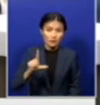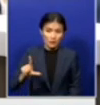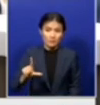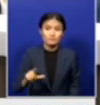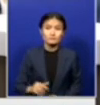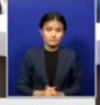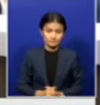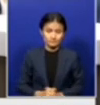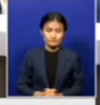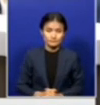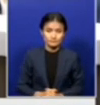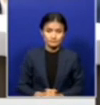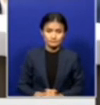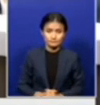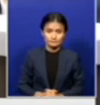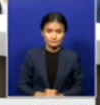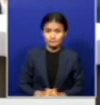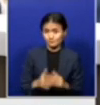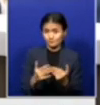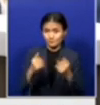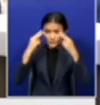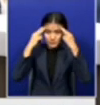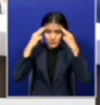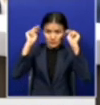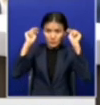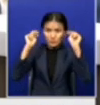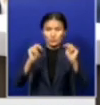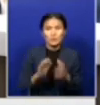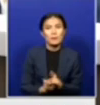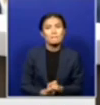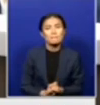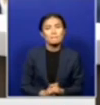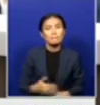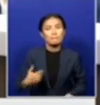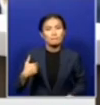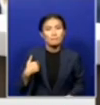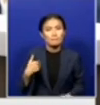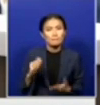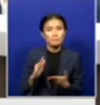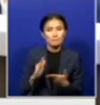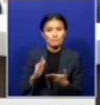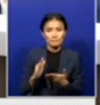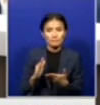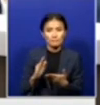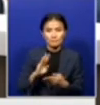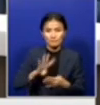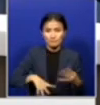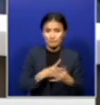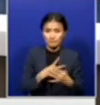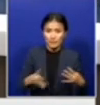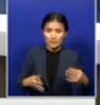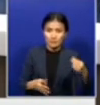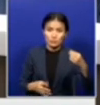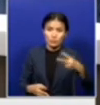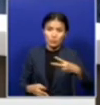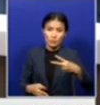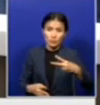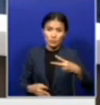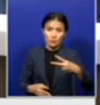ช่นนี้ที่นายกก็ได้แยกออกมาเป็น2แผนงานหลักที่ท่านใช้คำนั้นนะ